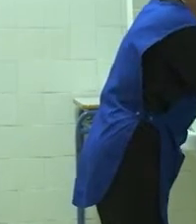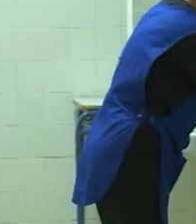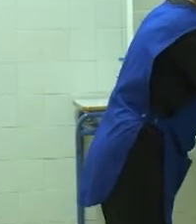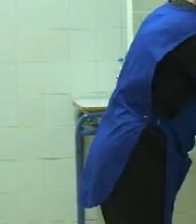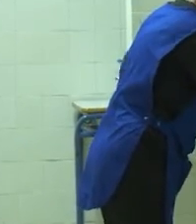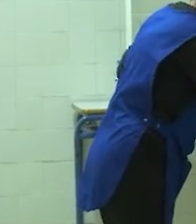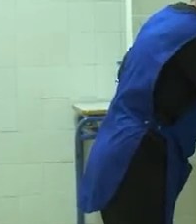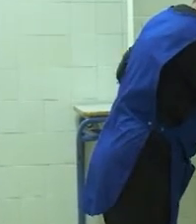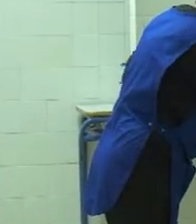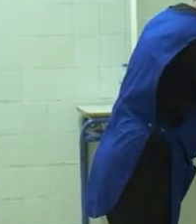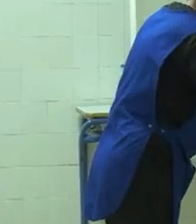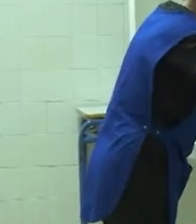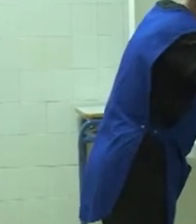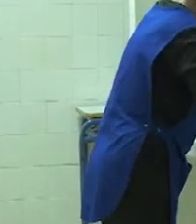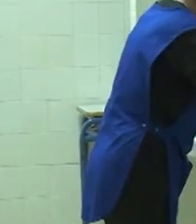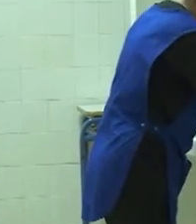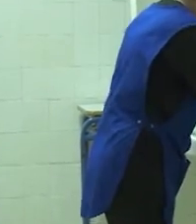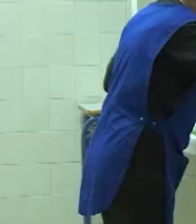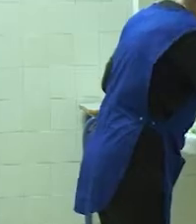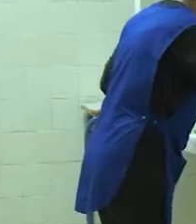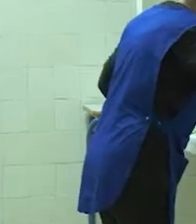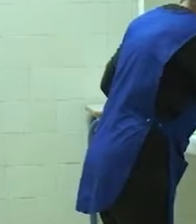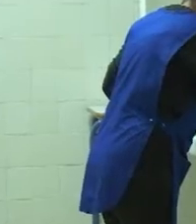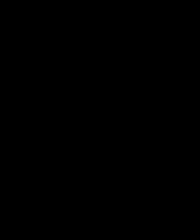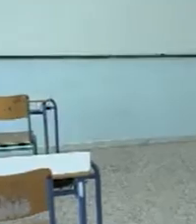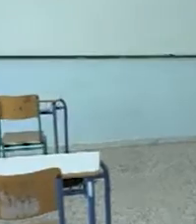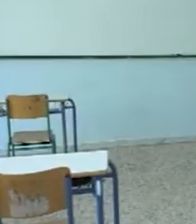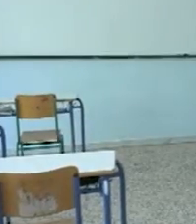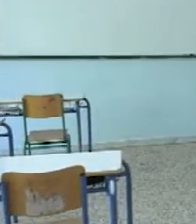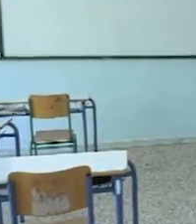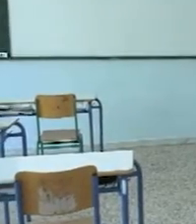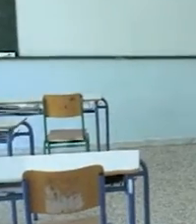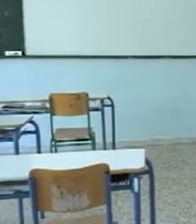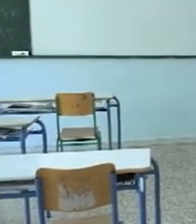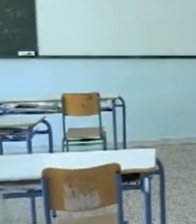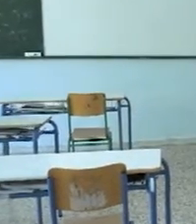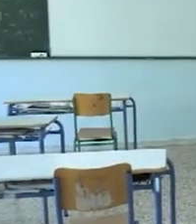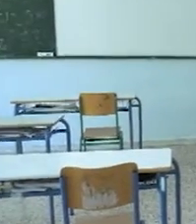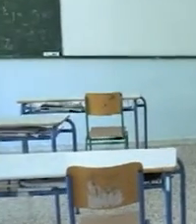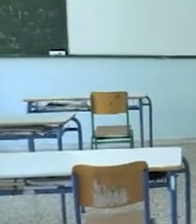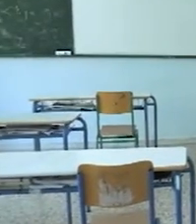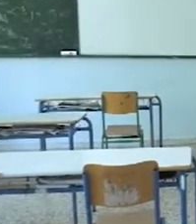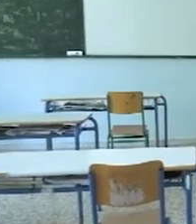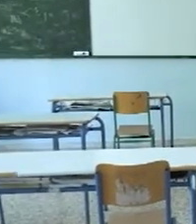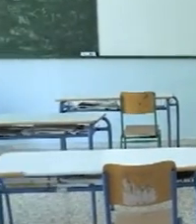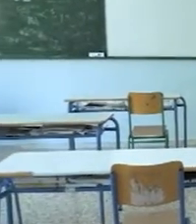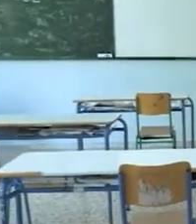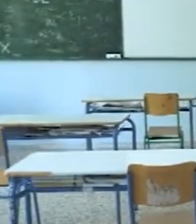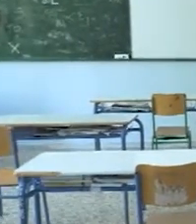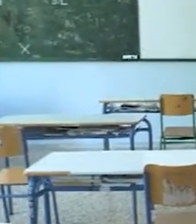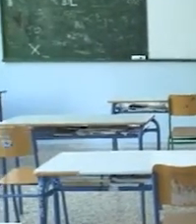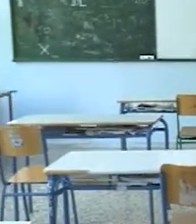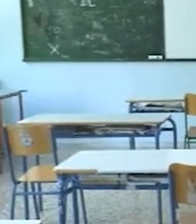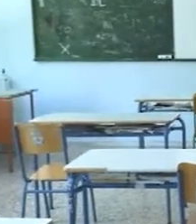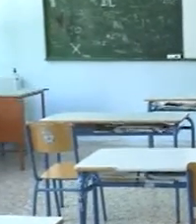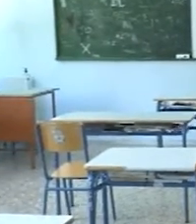θα ανοίξουν με επιπλέον μέτρα, όπως η σταδιακή προσέλευση και αποχώρηση μαθητών και εκπαιδευτικών για τη μείωση του συγχρονισμού, κάτι στο οποίο αναφέρθηκε και ο Υφυπουργός